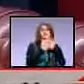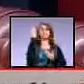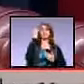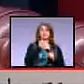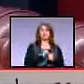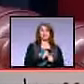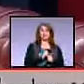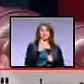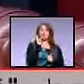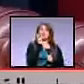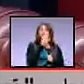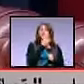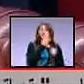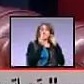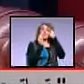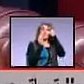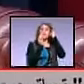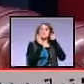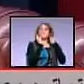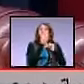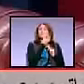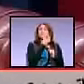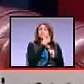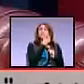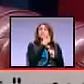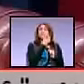ازاي؟ اضحك الصوره تطلع حلوه لما نزل